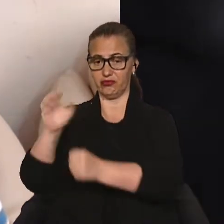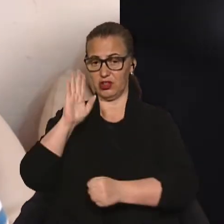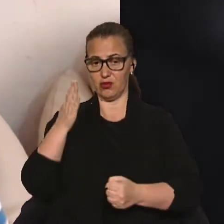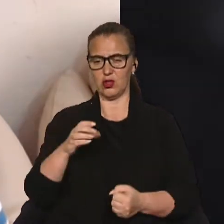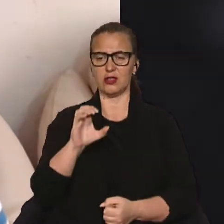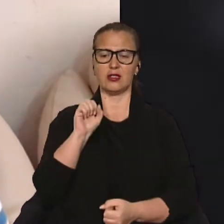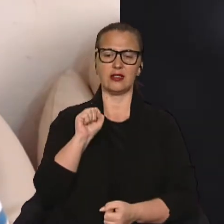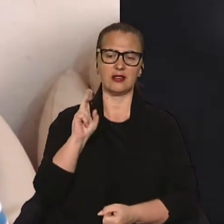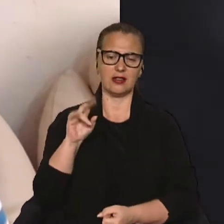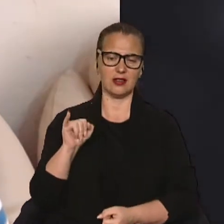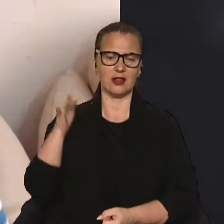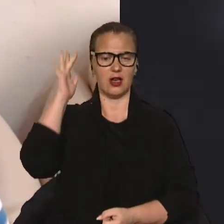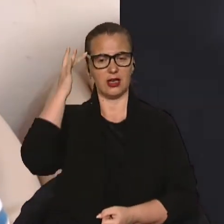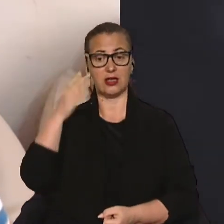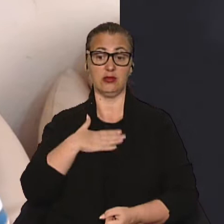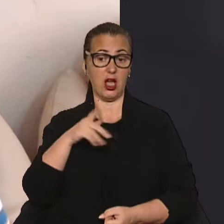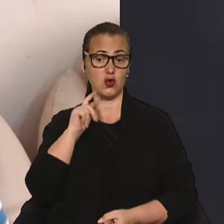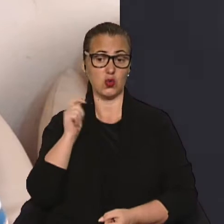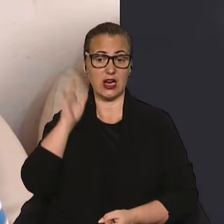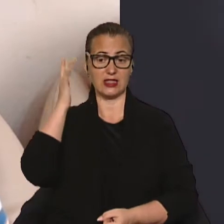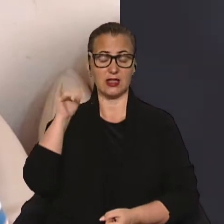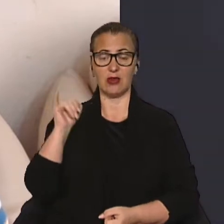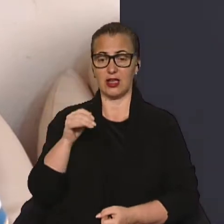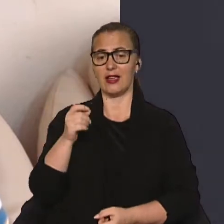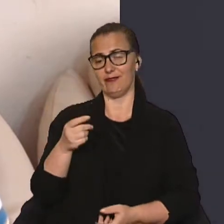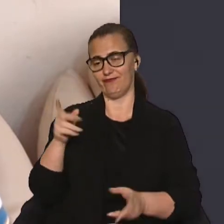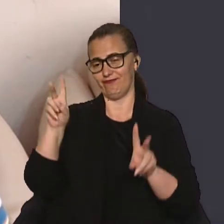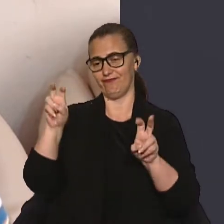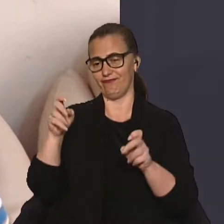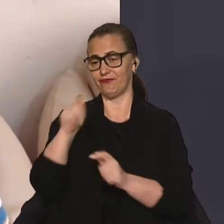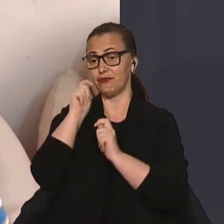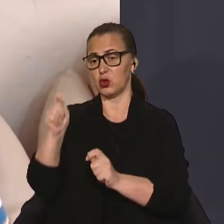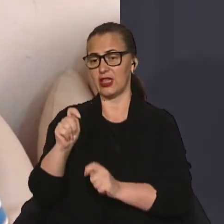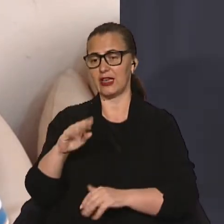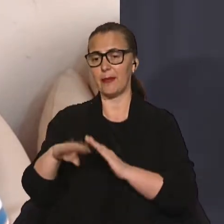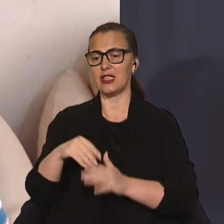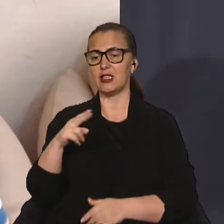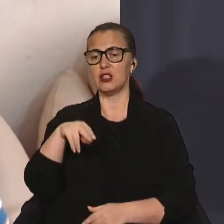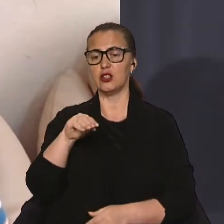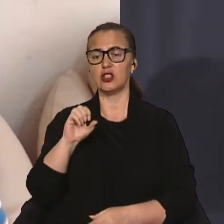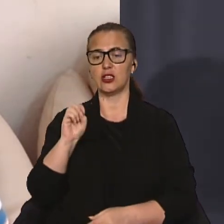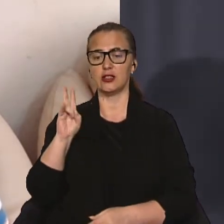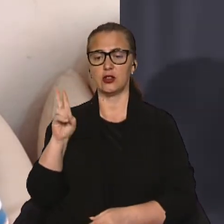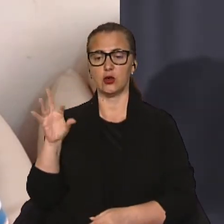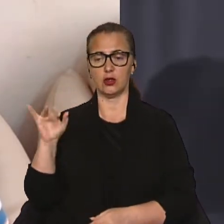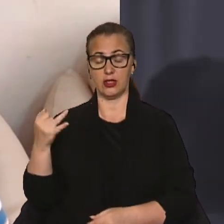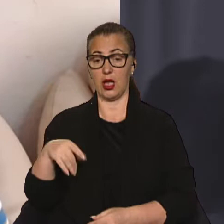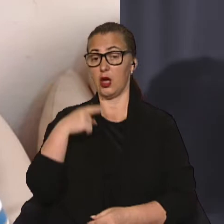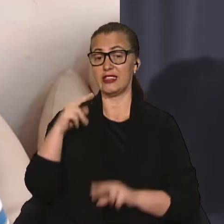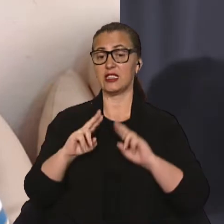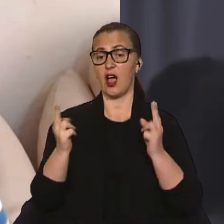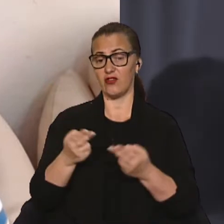Саки, в Крым, в наш украинский Крым, и подарки пришли под Джанкой, то Российская